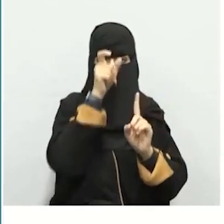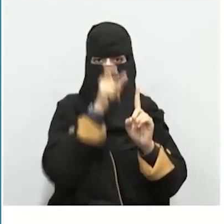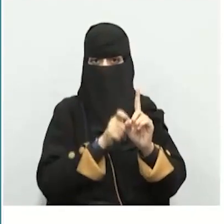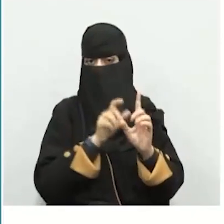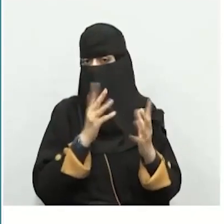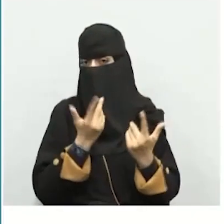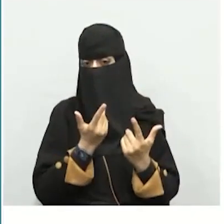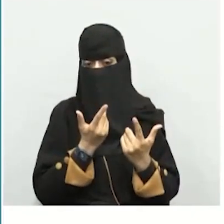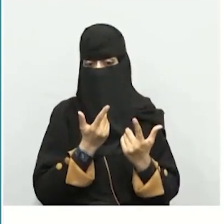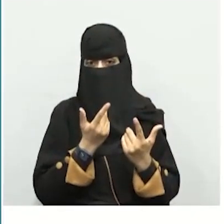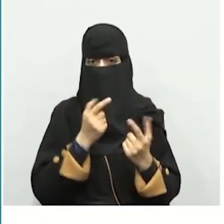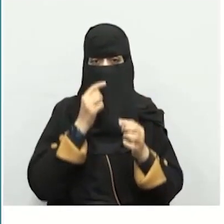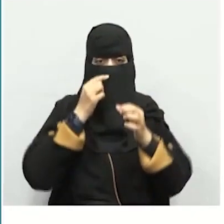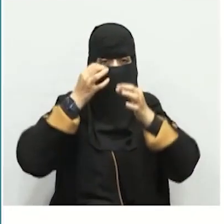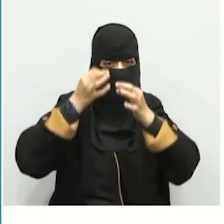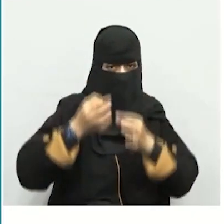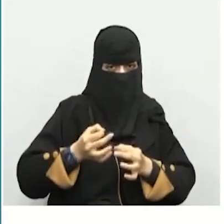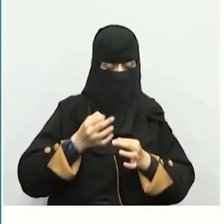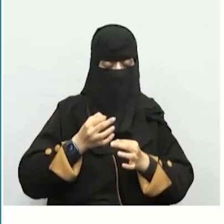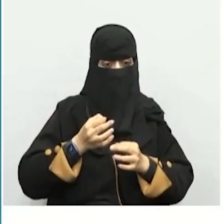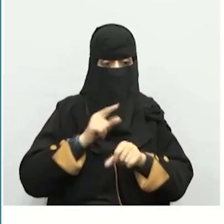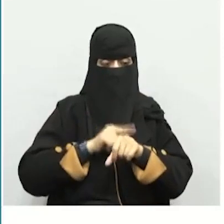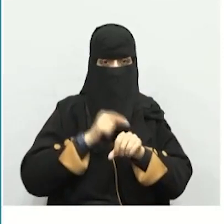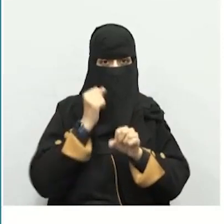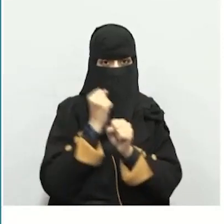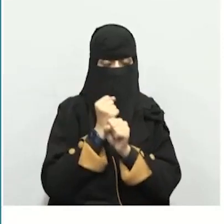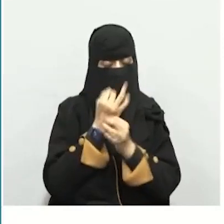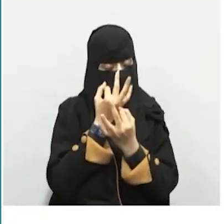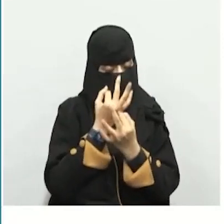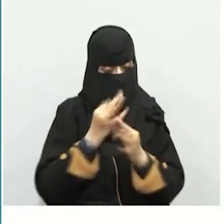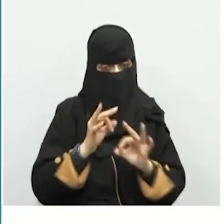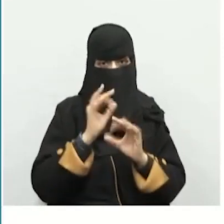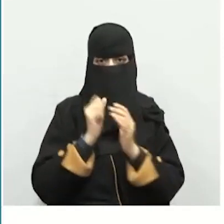العزيز الدقة والانضباط.